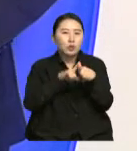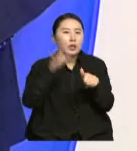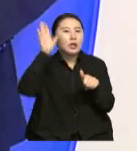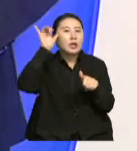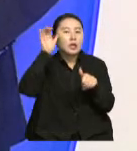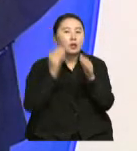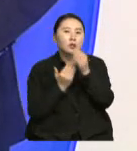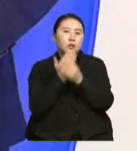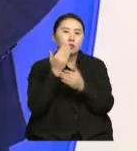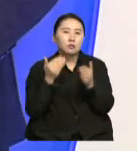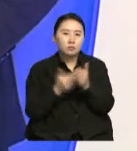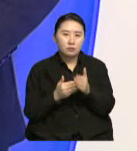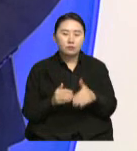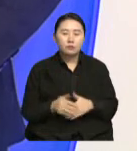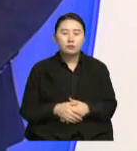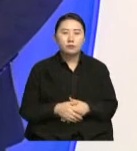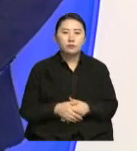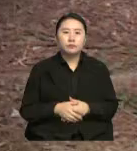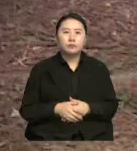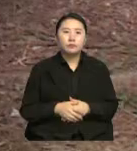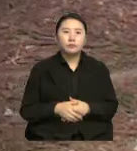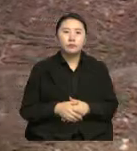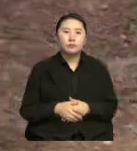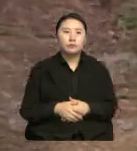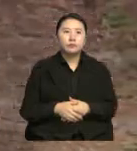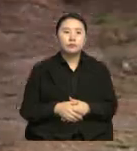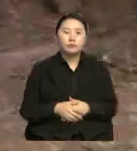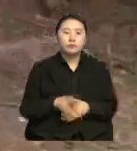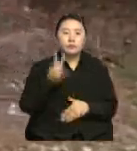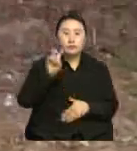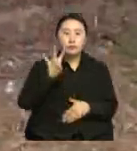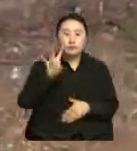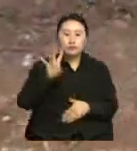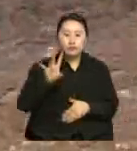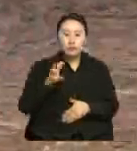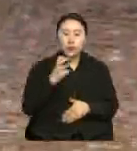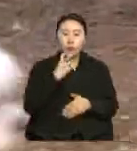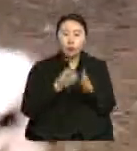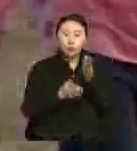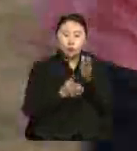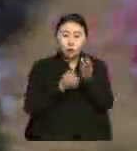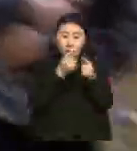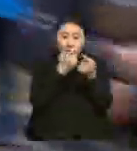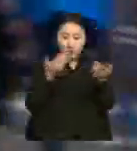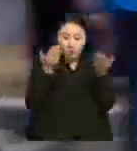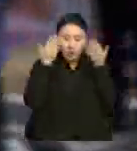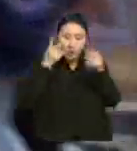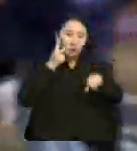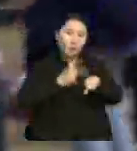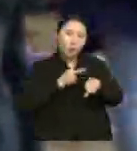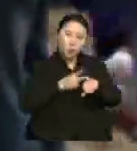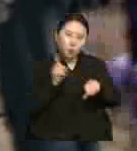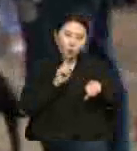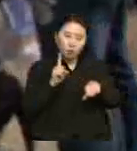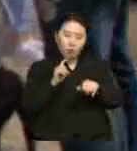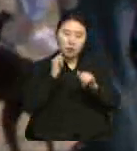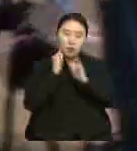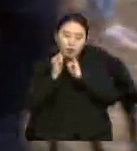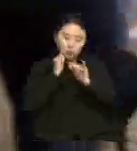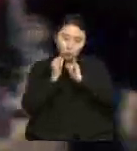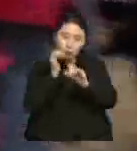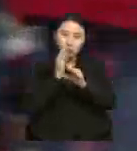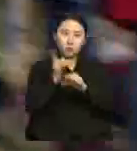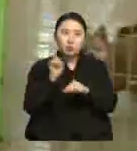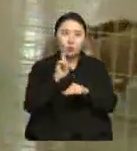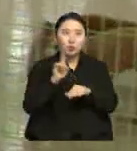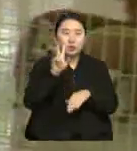감염된 개가 나왔다는 주장이 제기됐습니다. 24일 서울대 수의과 대학의 조재열 교수는 한 언론과의